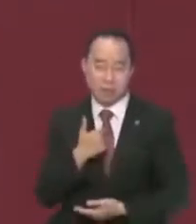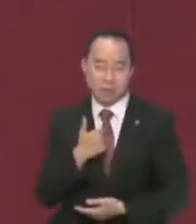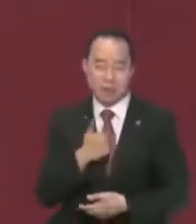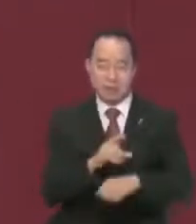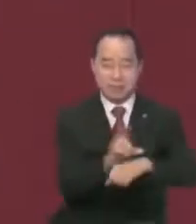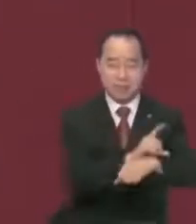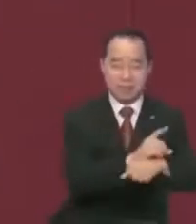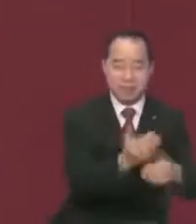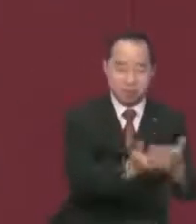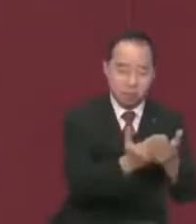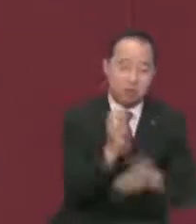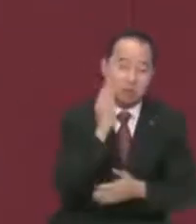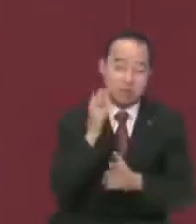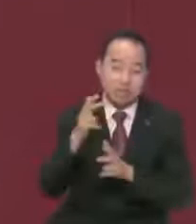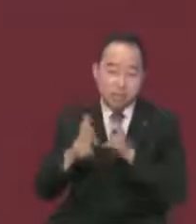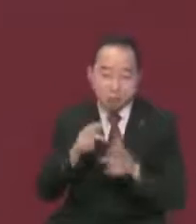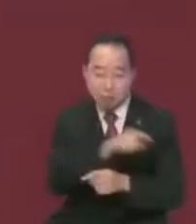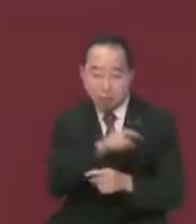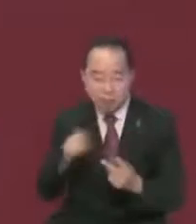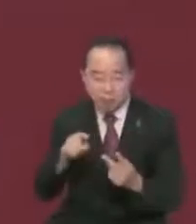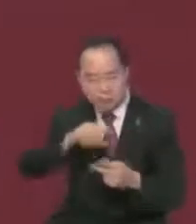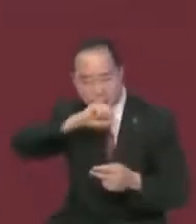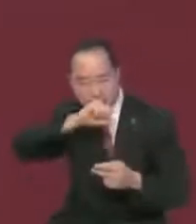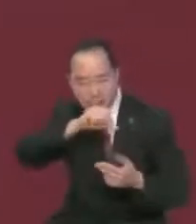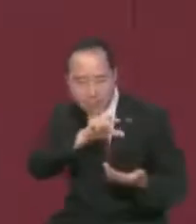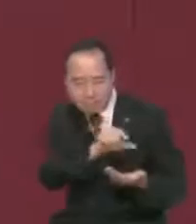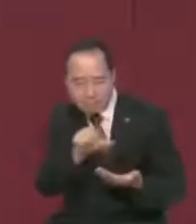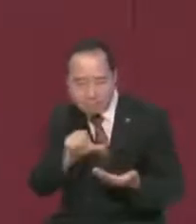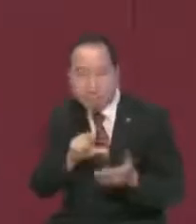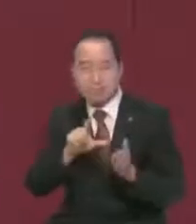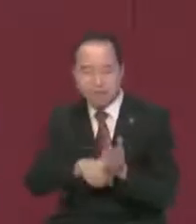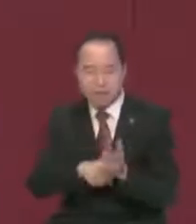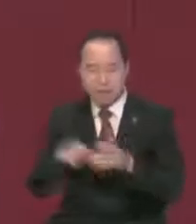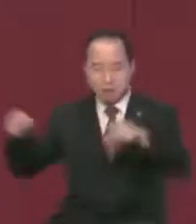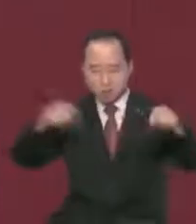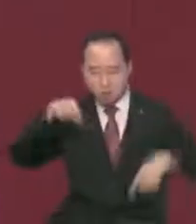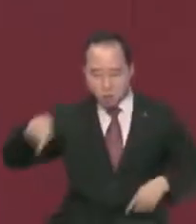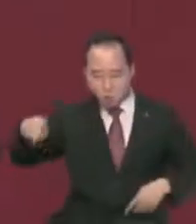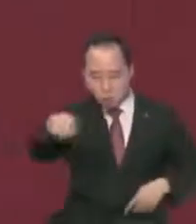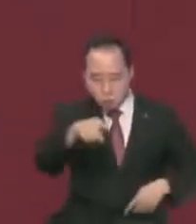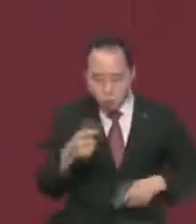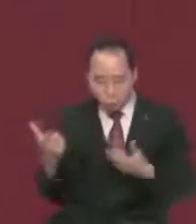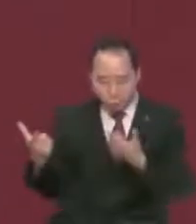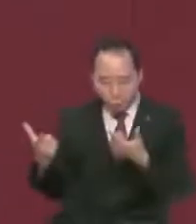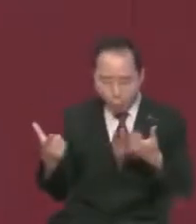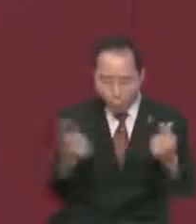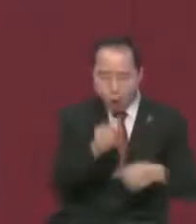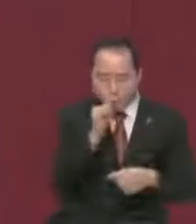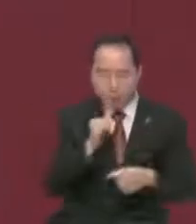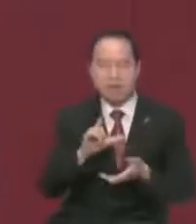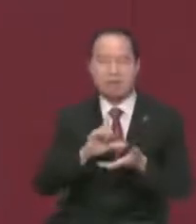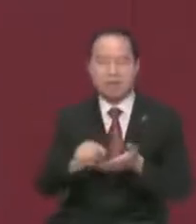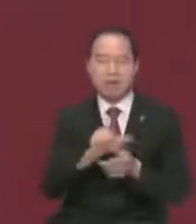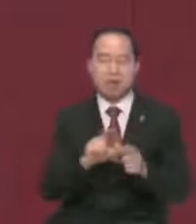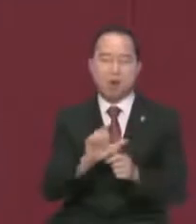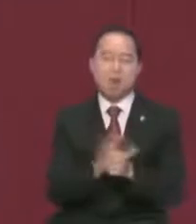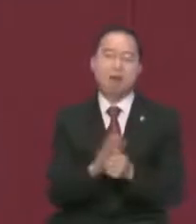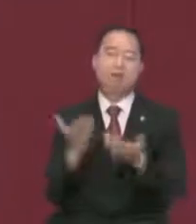뉴딜과 그린 뉴딜의 사업 선정과 예산 배정이 균형 발전에 기여하도록 지방을 더 배려하자는